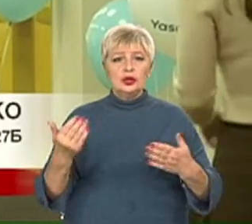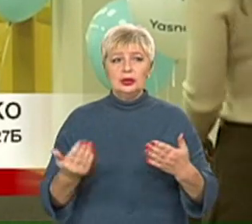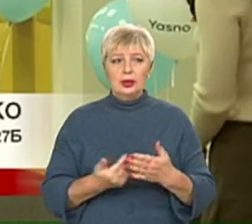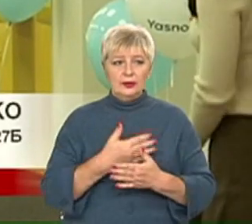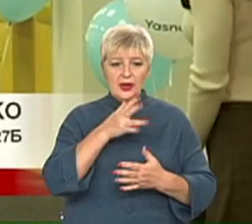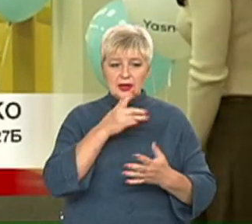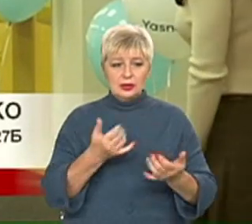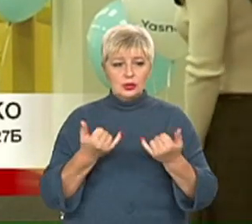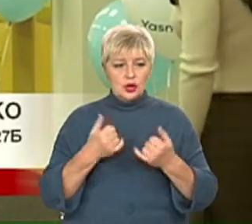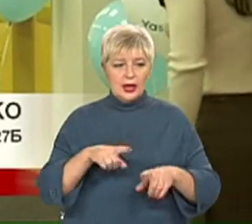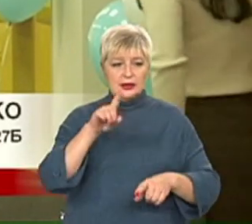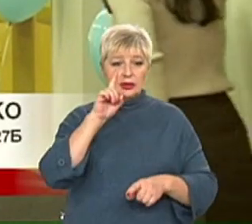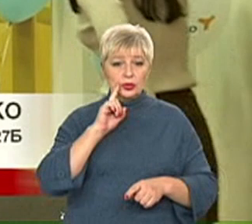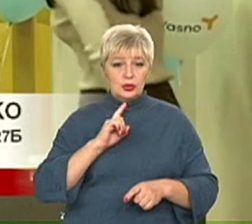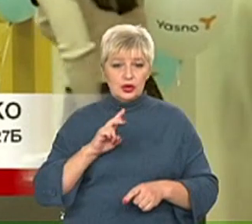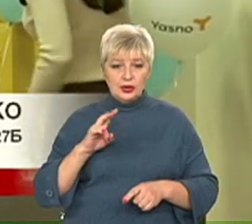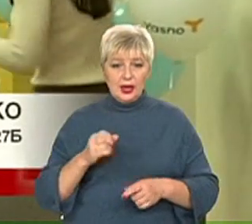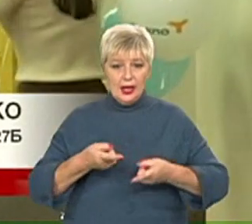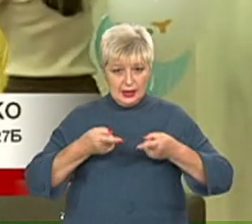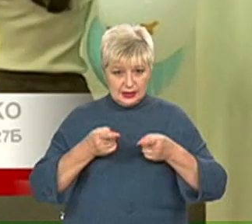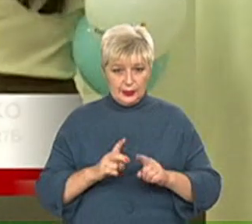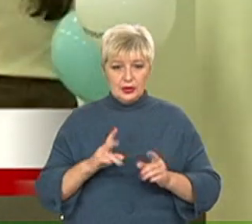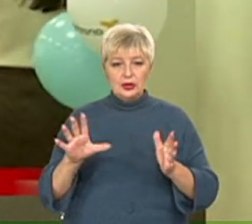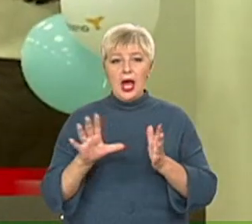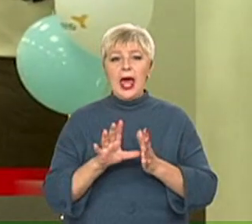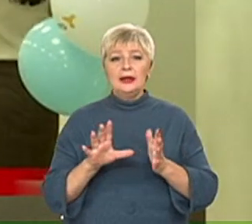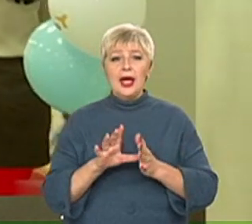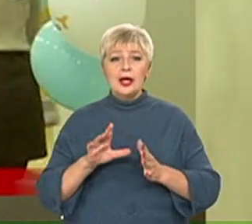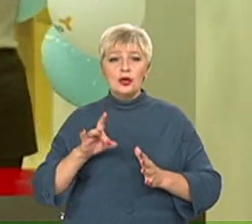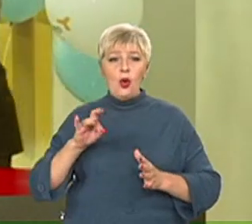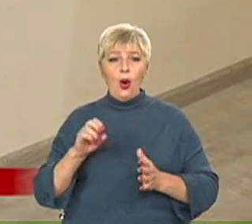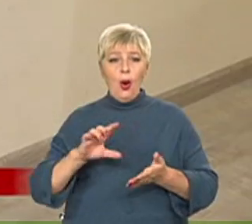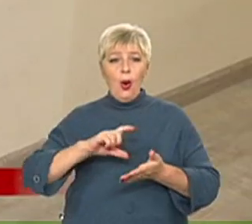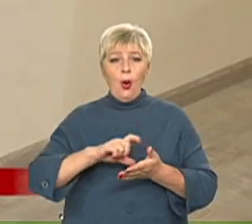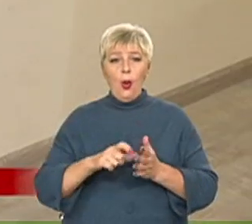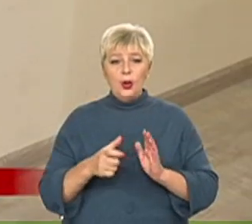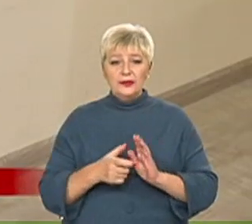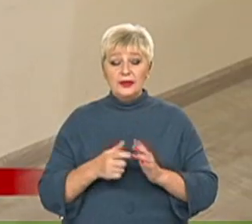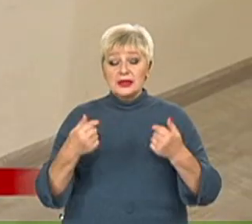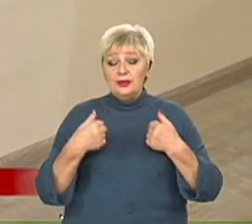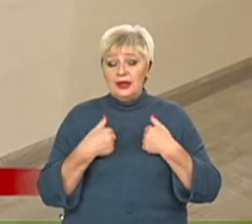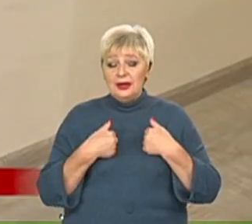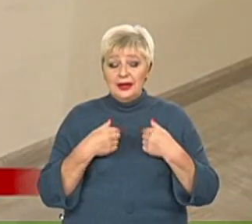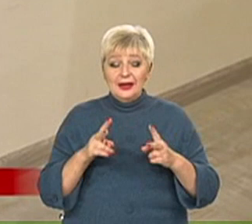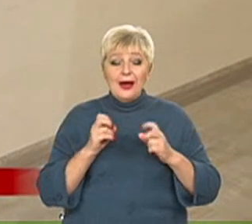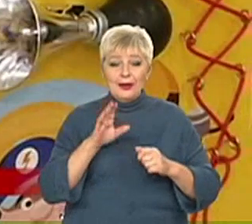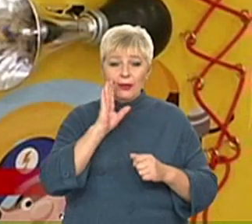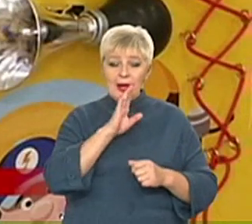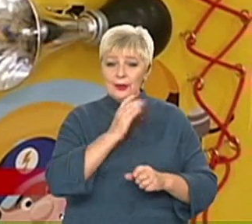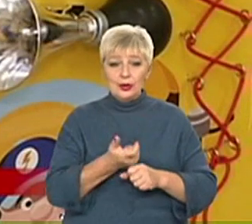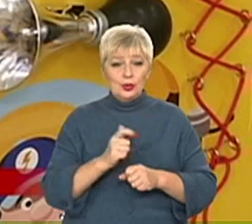сучасне, зручне, справжній енергоофіс. Та мені особисто, як мамі,